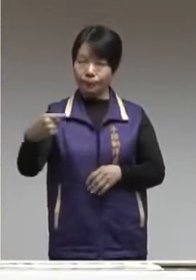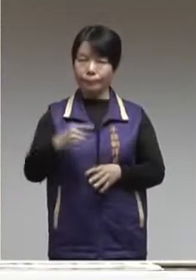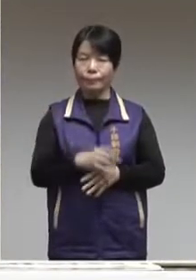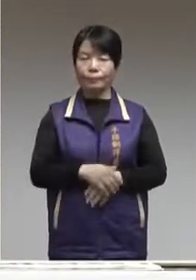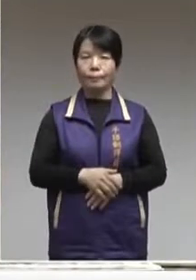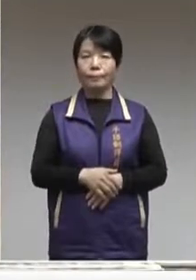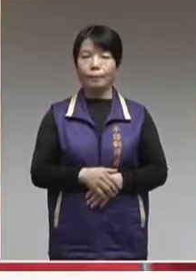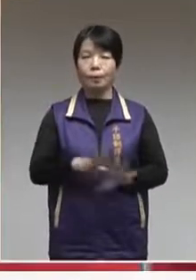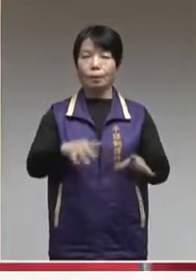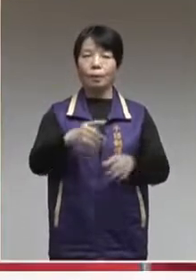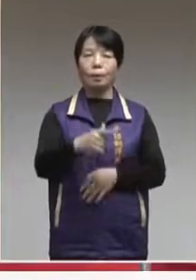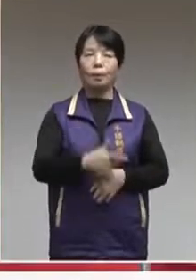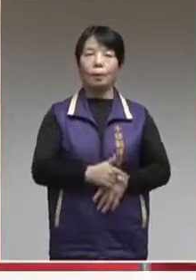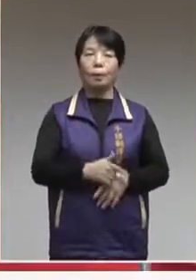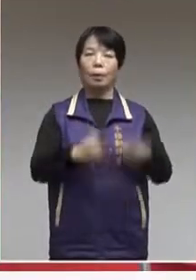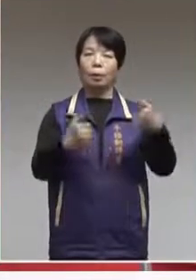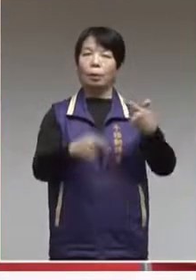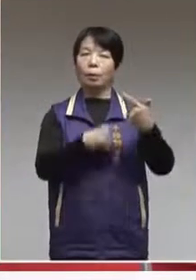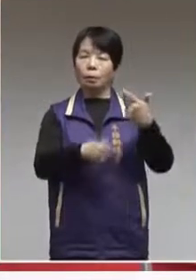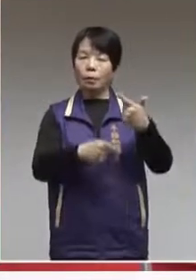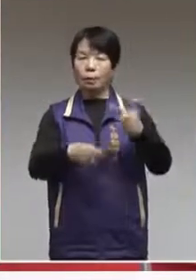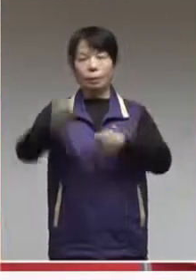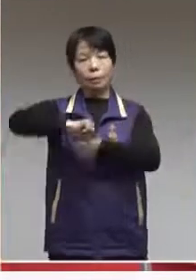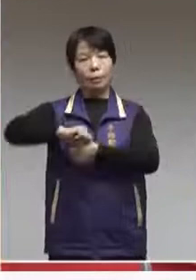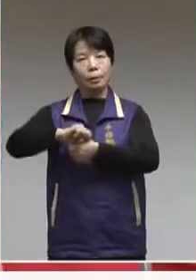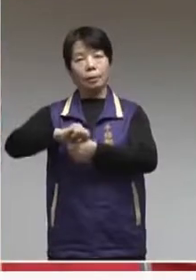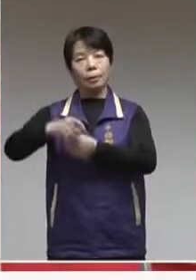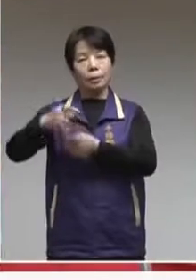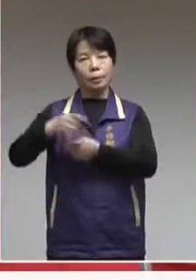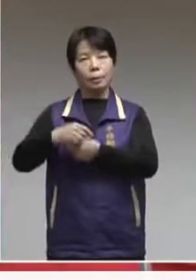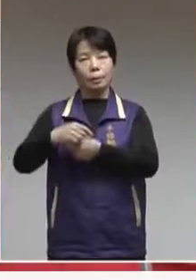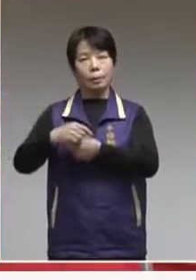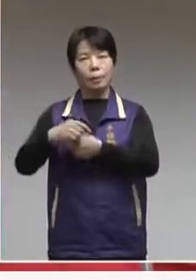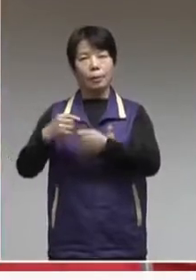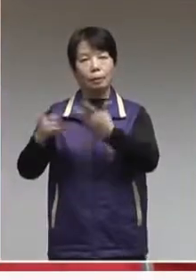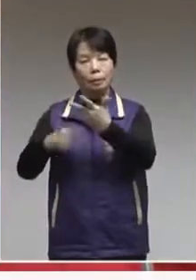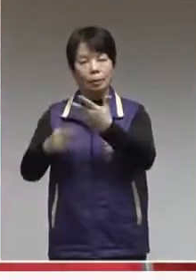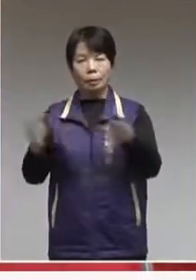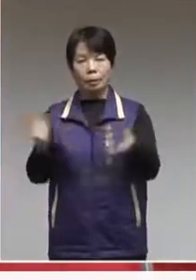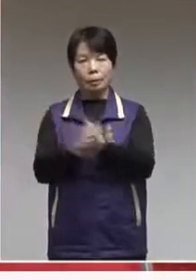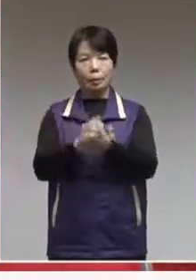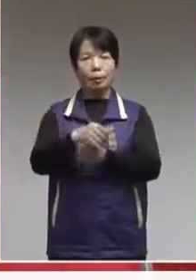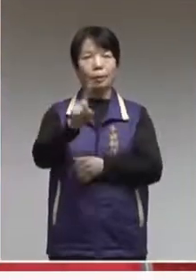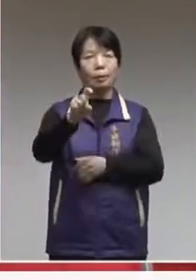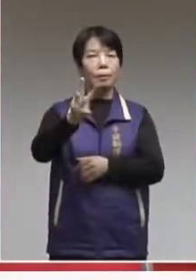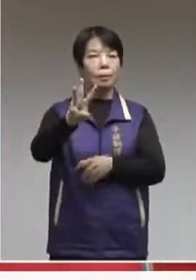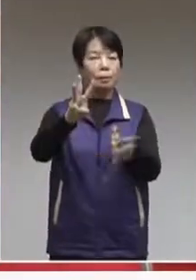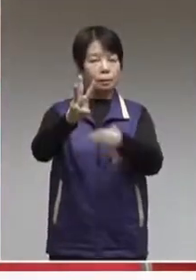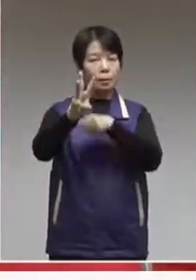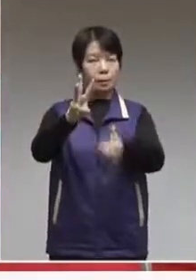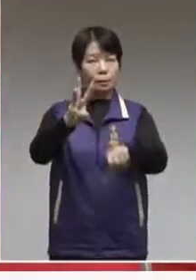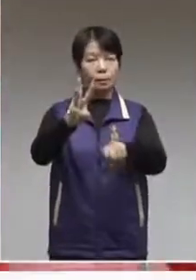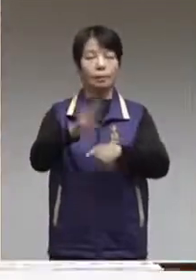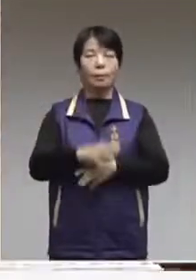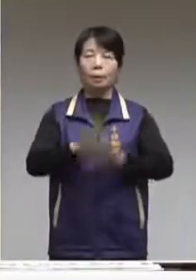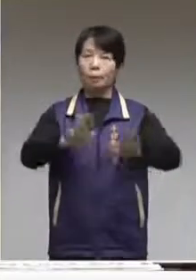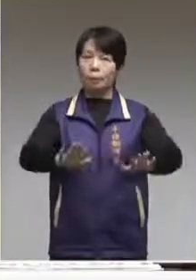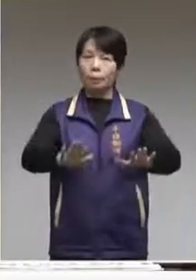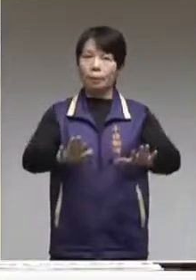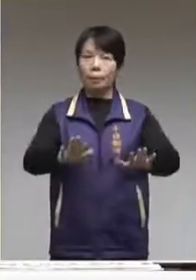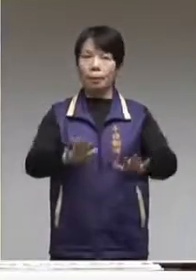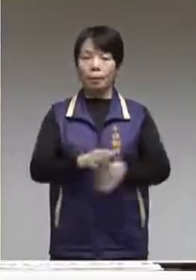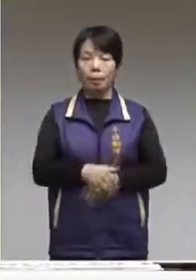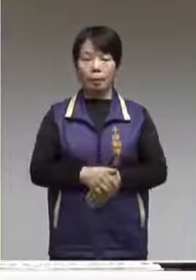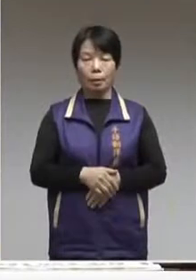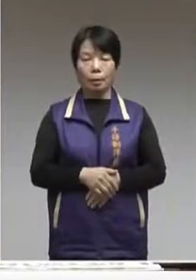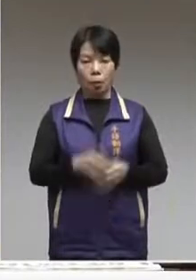共是6位，再加7位，好，总共是13位，好，那假如是以我们现在重